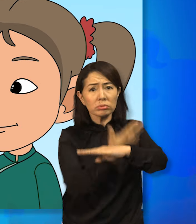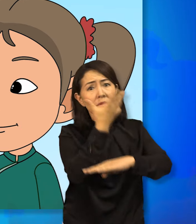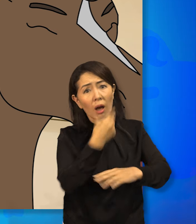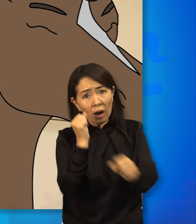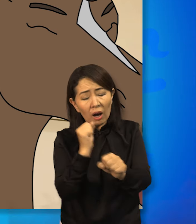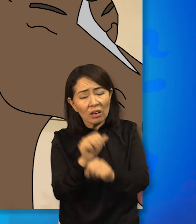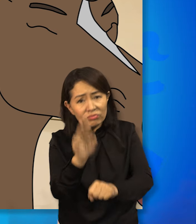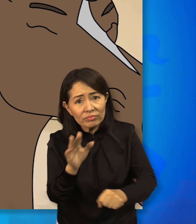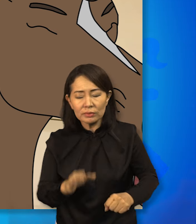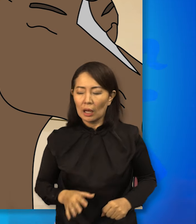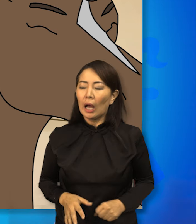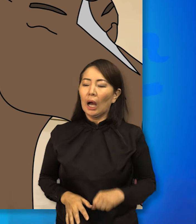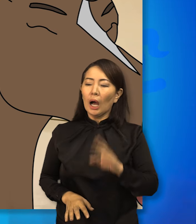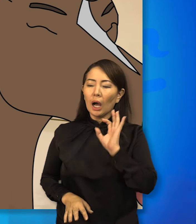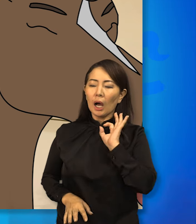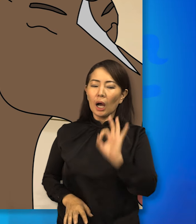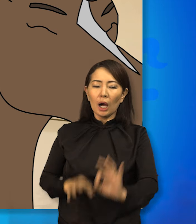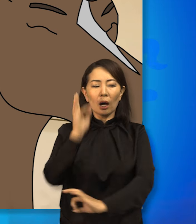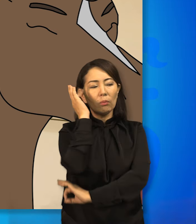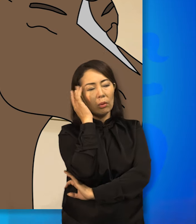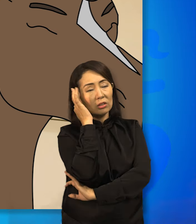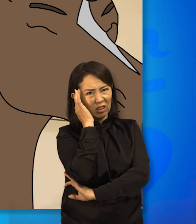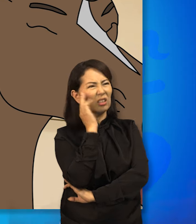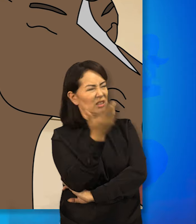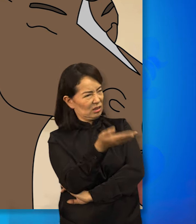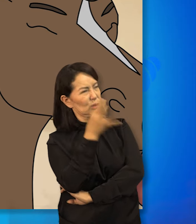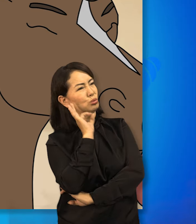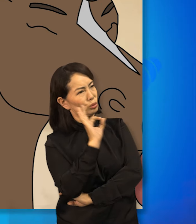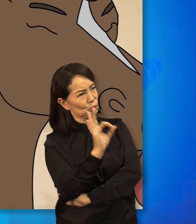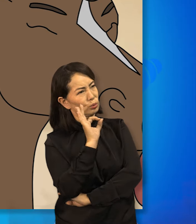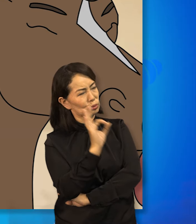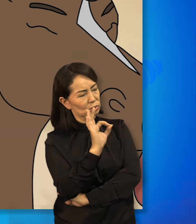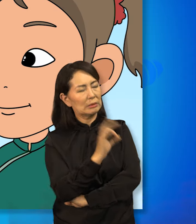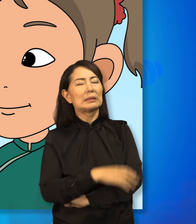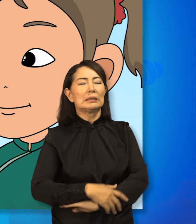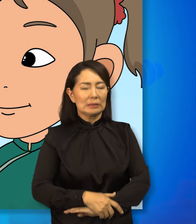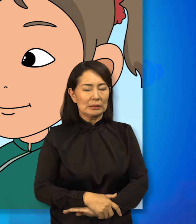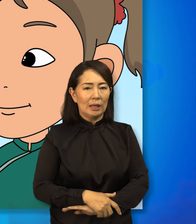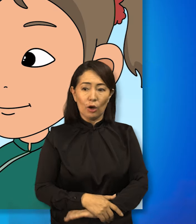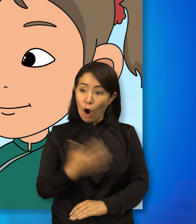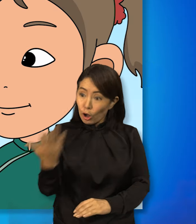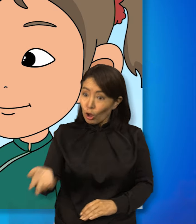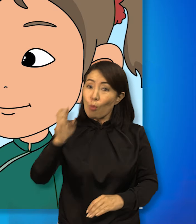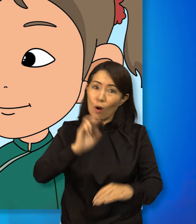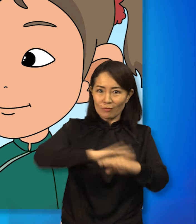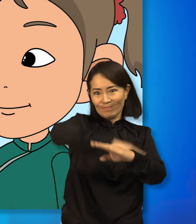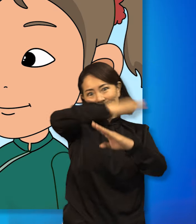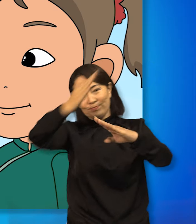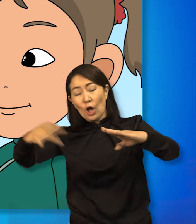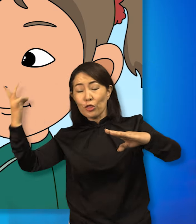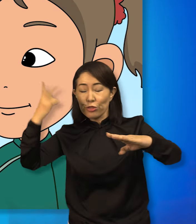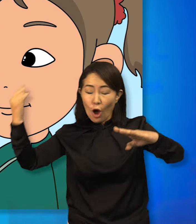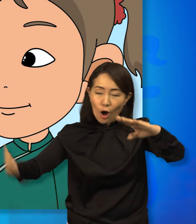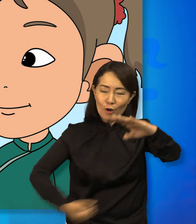бөмбөрцгөө дэмжин модоо барьцгаая. Гүн бүхний чармайлдаар хүсэл